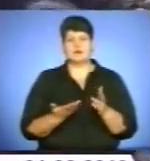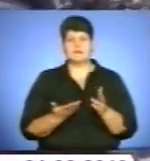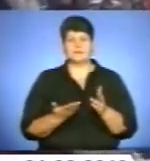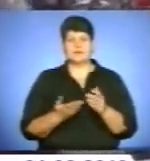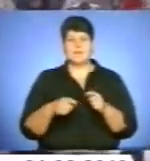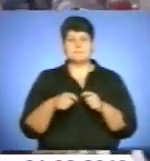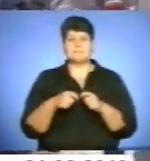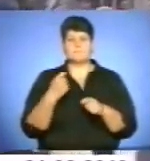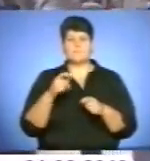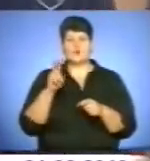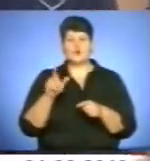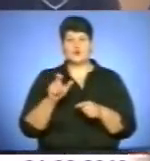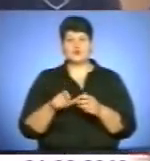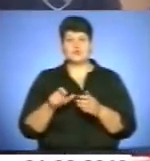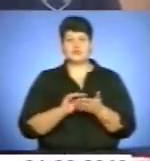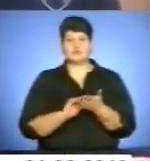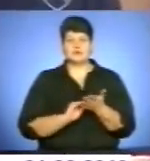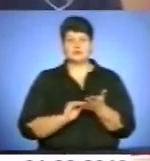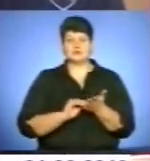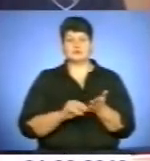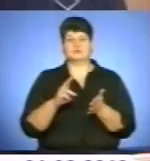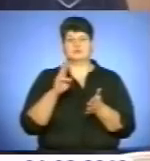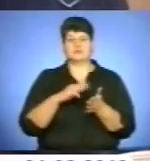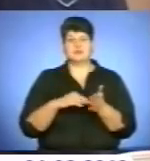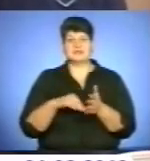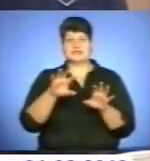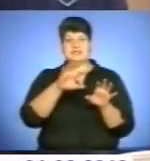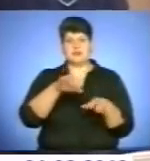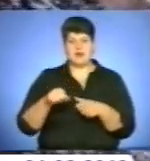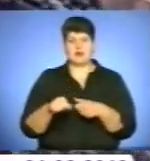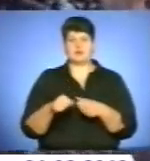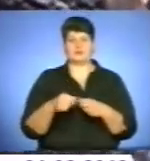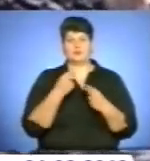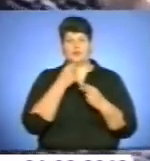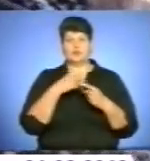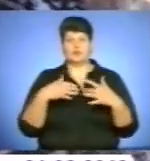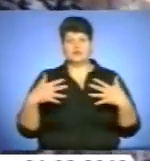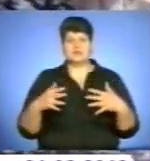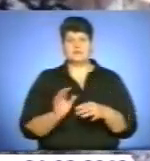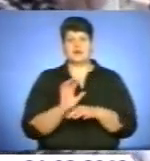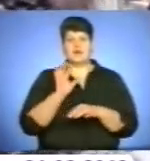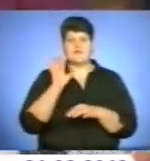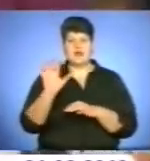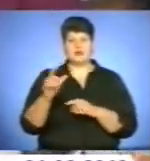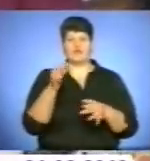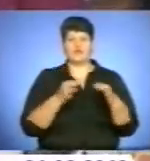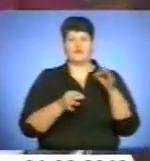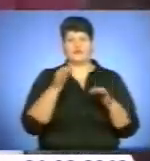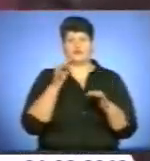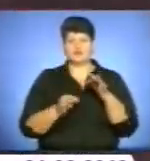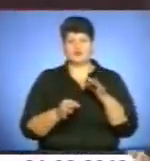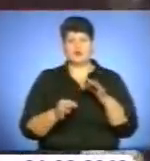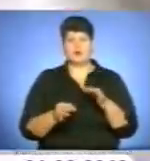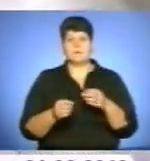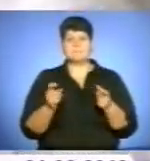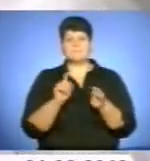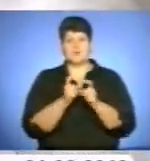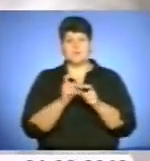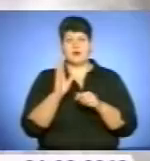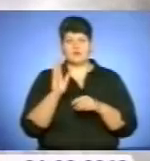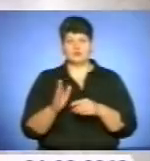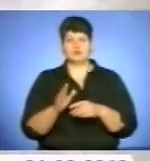міліціонери складають адміністративні протоколи та вилучають товар. Зібрані матеріали скеровують до суду. Боротьба зі стихійною торгівлею триватиме і надалі,